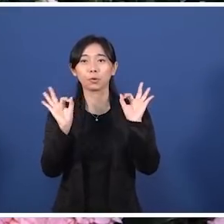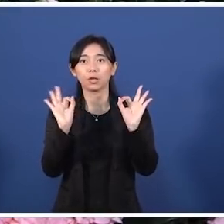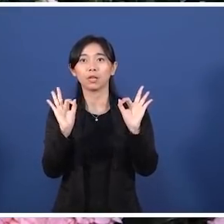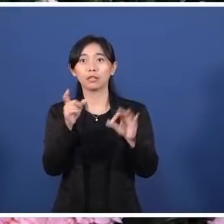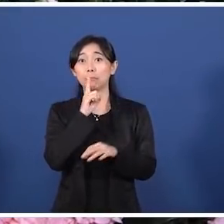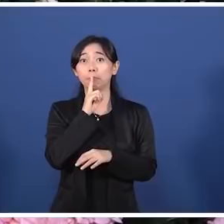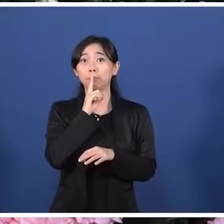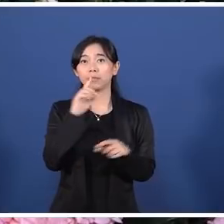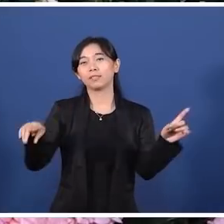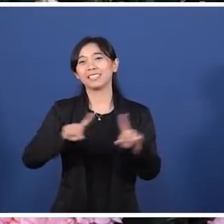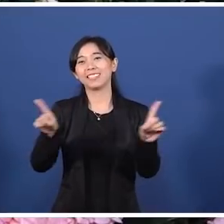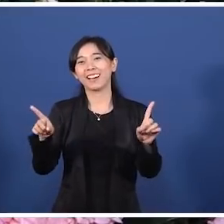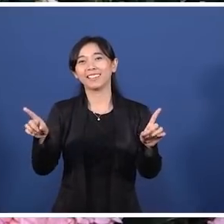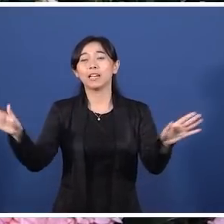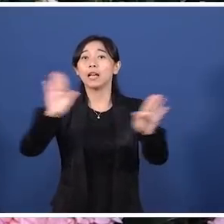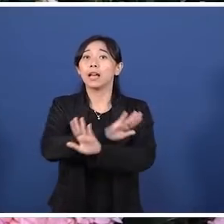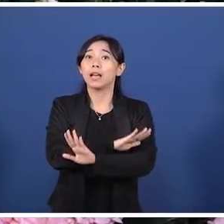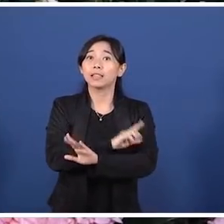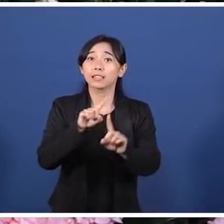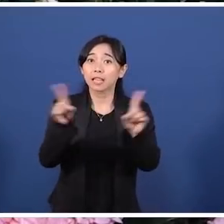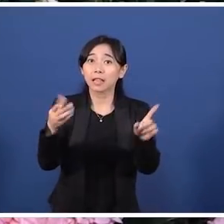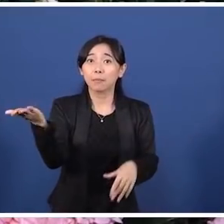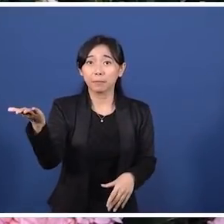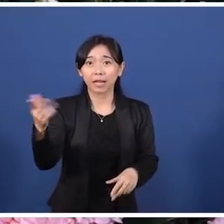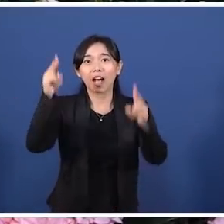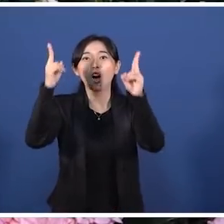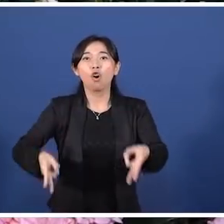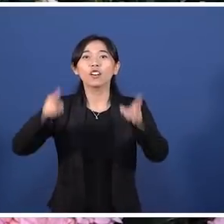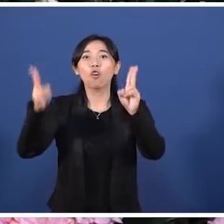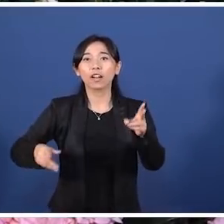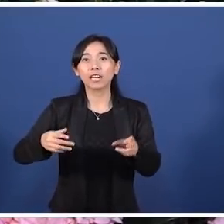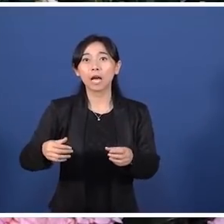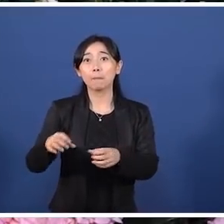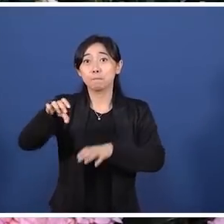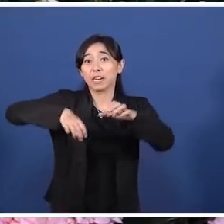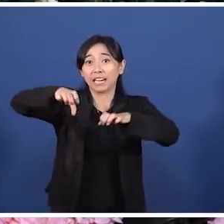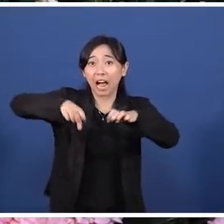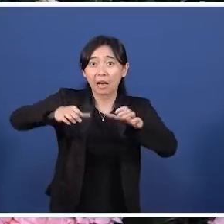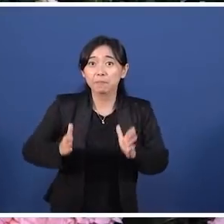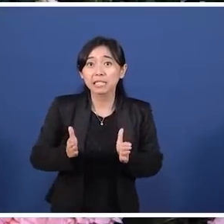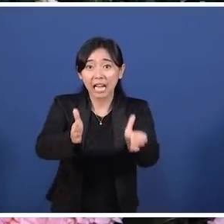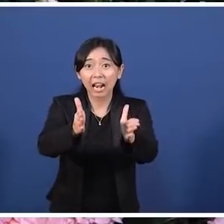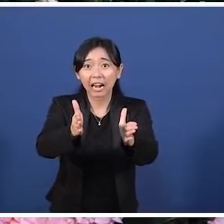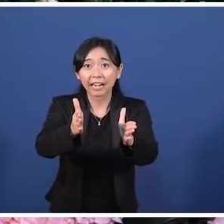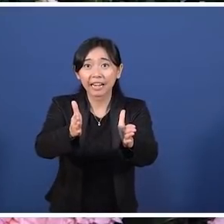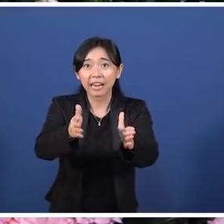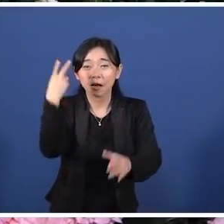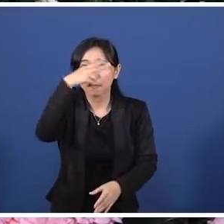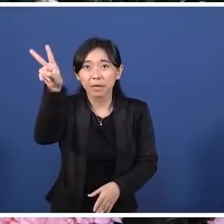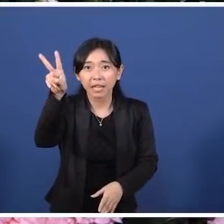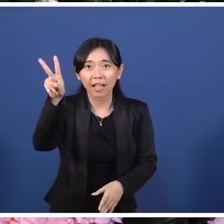untuk tidak takut. Tetapi mereka menjadi orang-orang yang bergerak, berjalan,